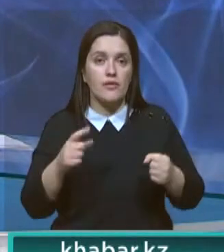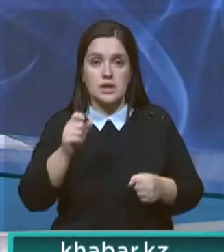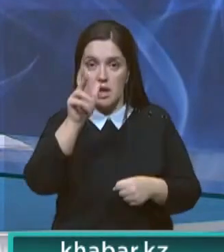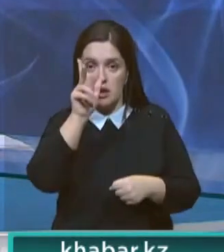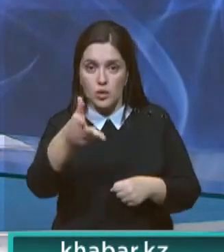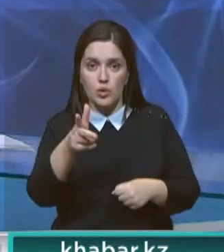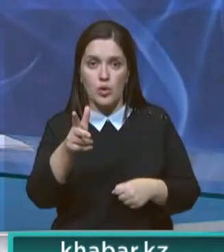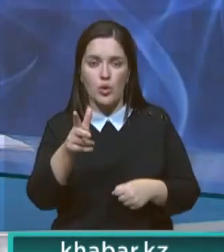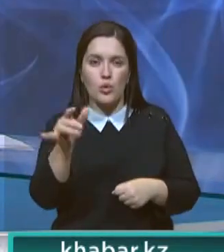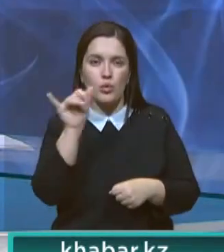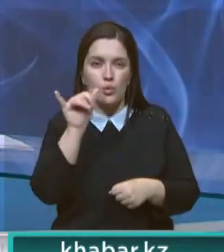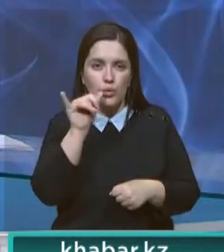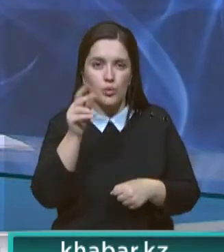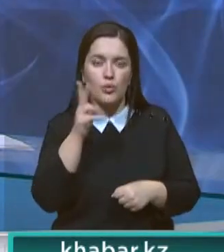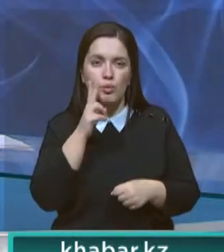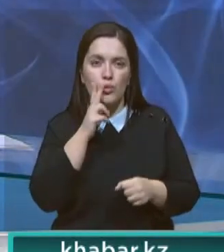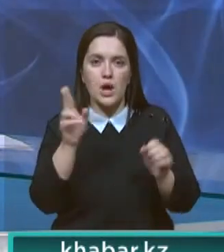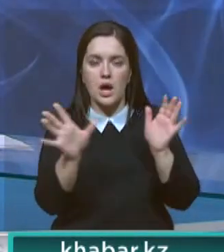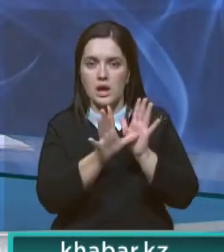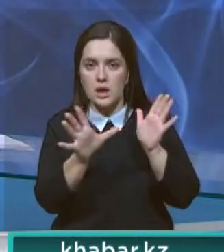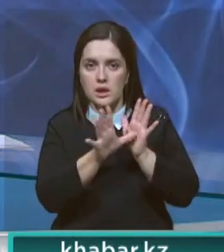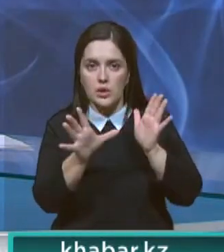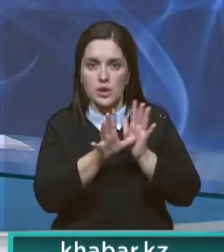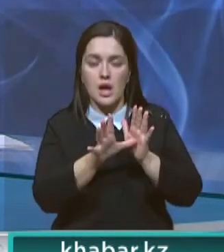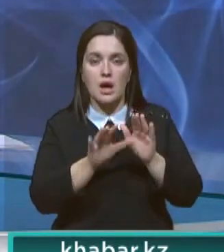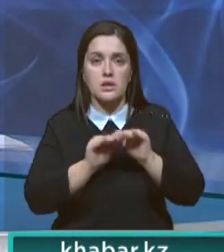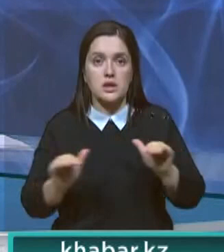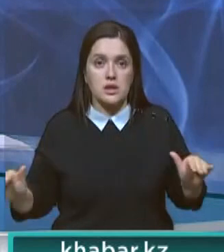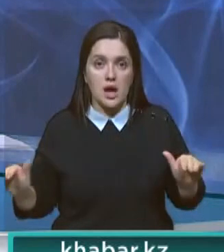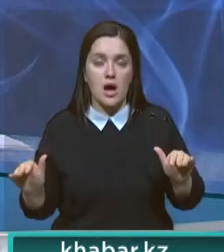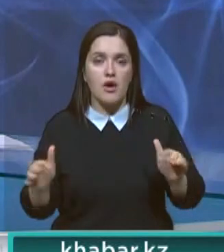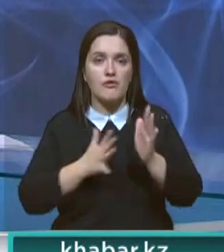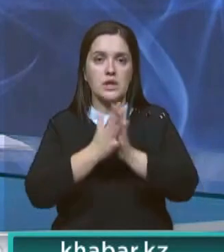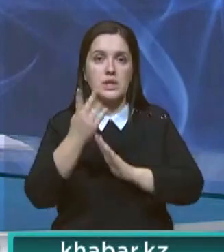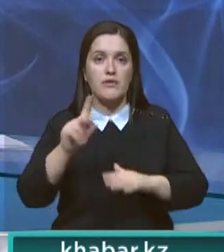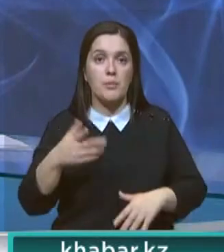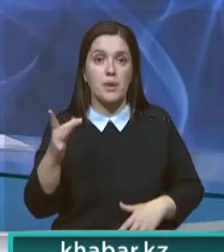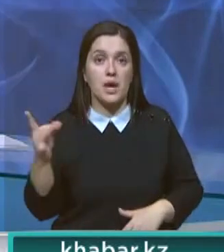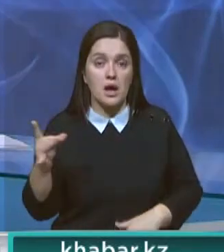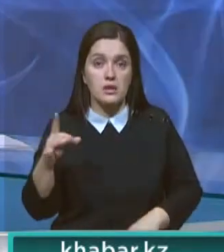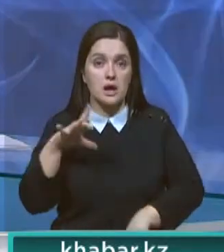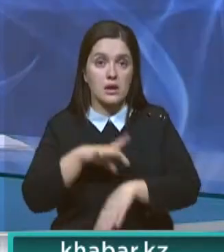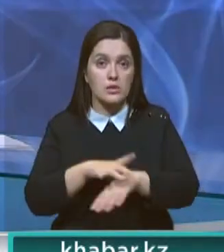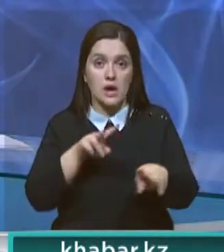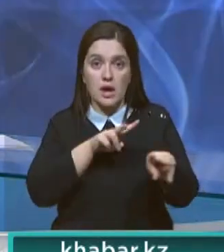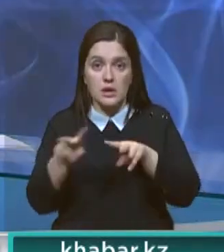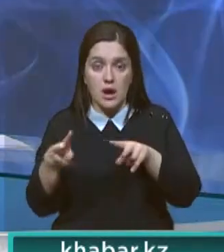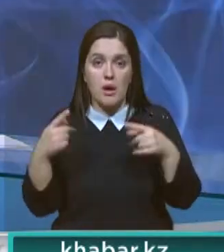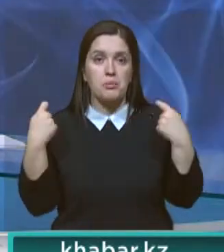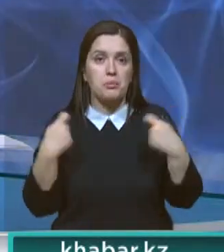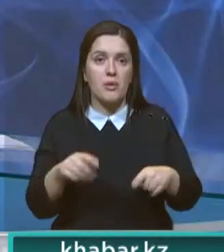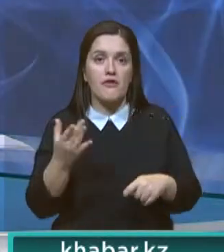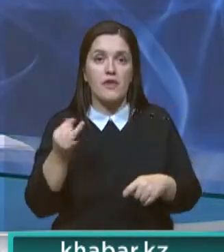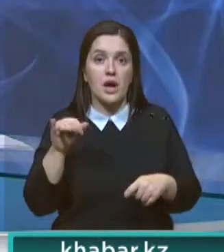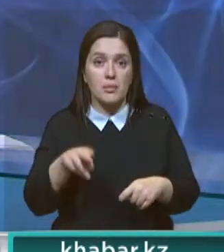последние 3 года число курящих электронные сигареты детей выросло в 2,5 раза. Оказалось, что контролировать реализацию